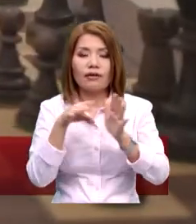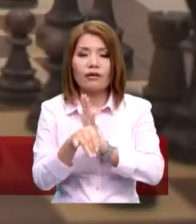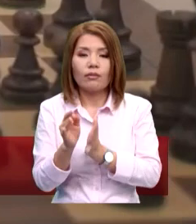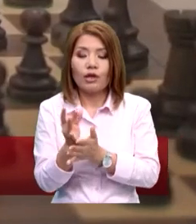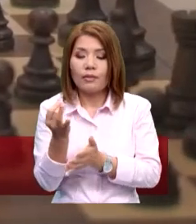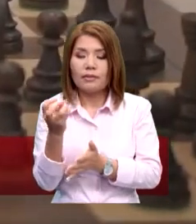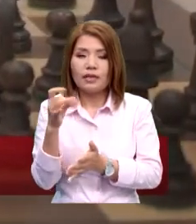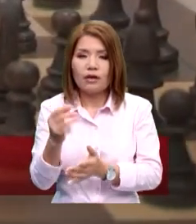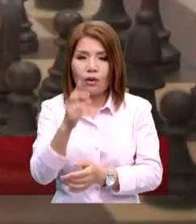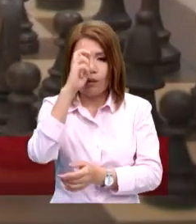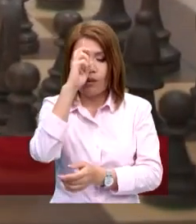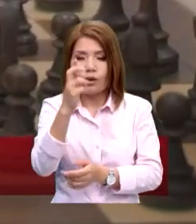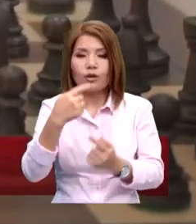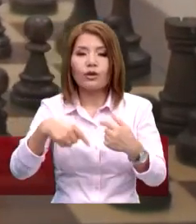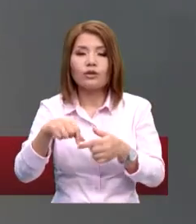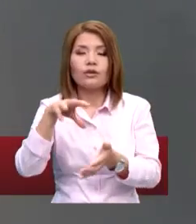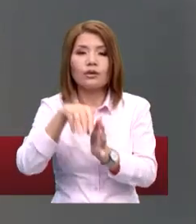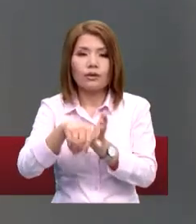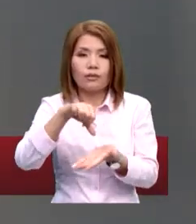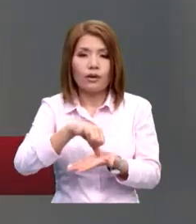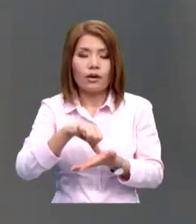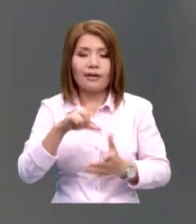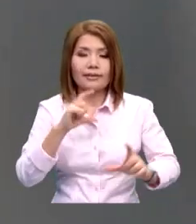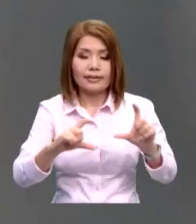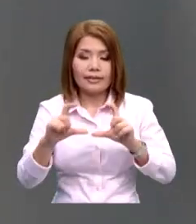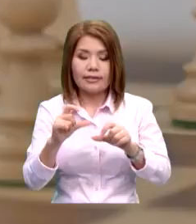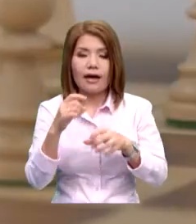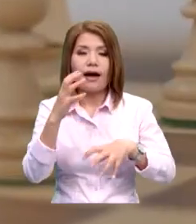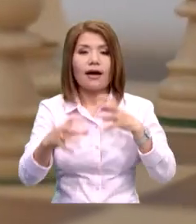Бибісара қазір ұлттық құрамасының мүшесі және найзағайлы шахматтан